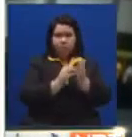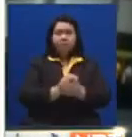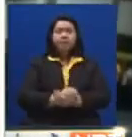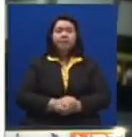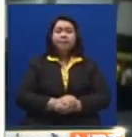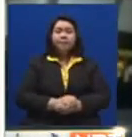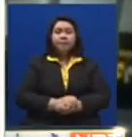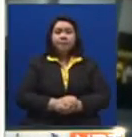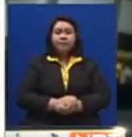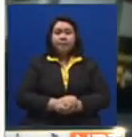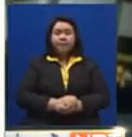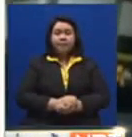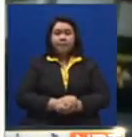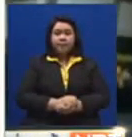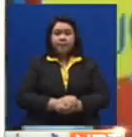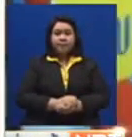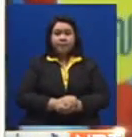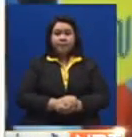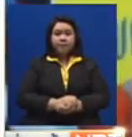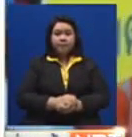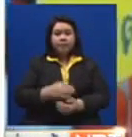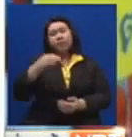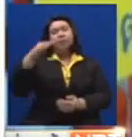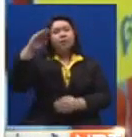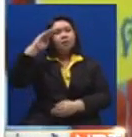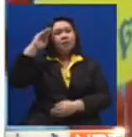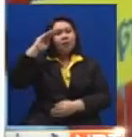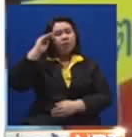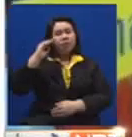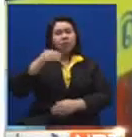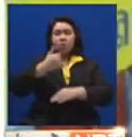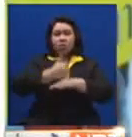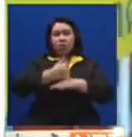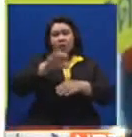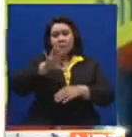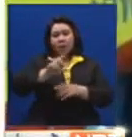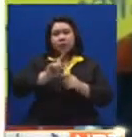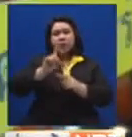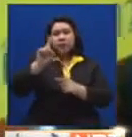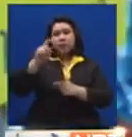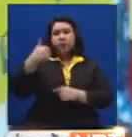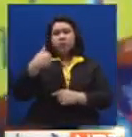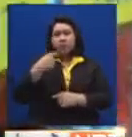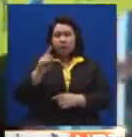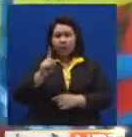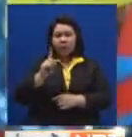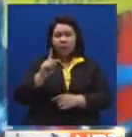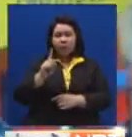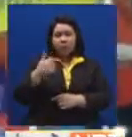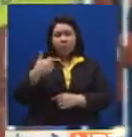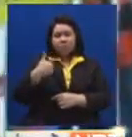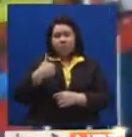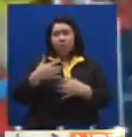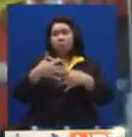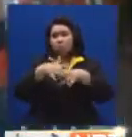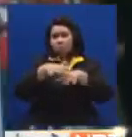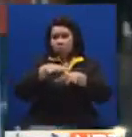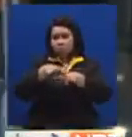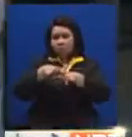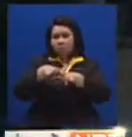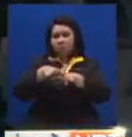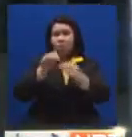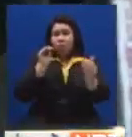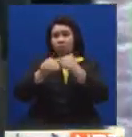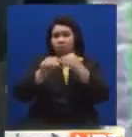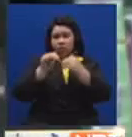ค่ะซึ่งพลโทกัมปนาทรดิตแม่ทัพภาคที่ 1ได้ร่วมกับอธิบดีกรมการขนส่งทางบกเป็นประธานส่งมอบเสื้อวินรถ